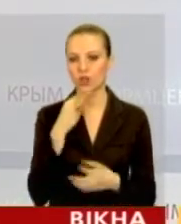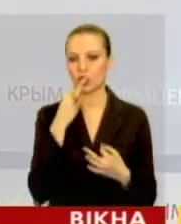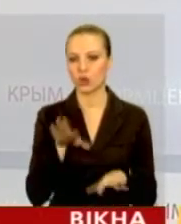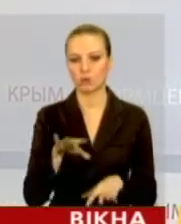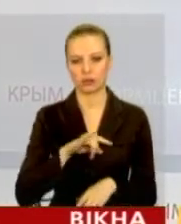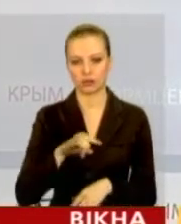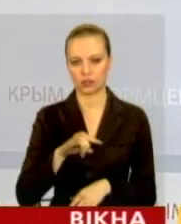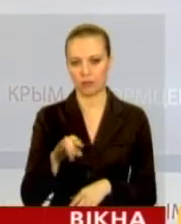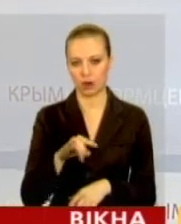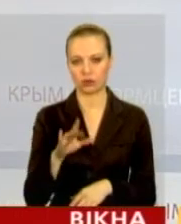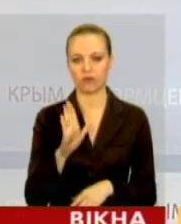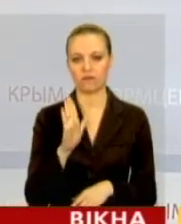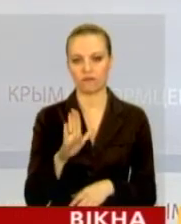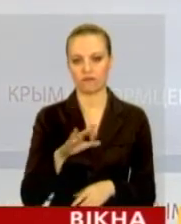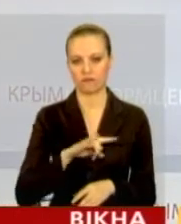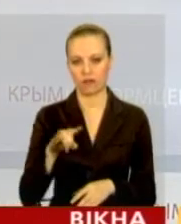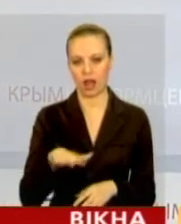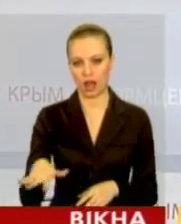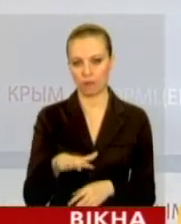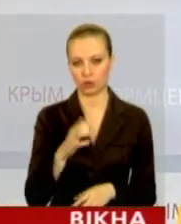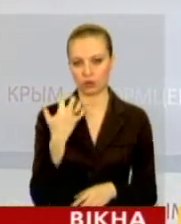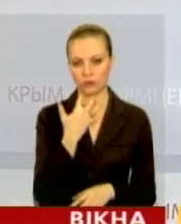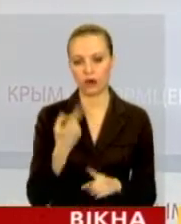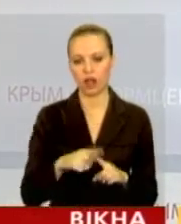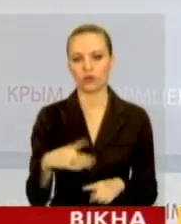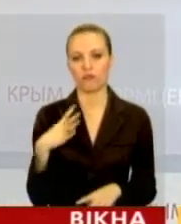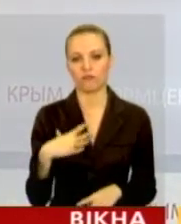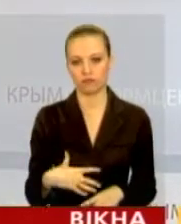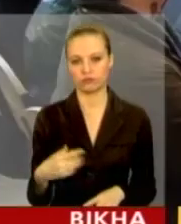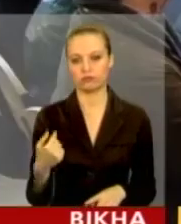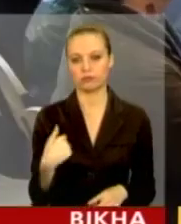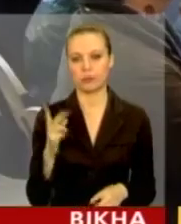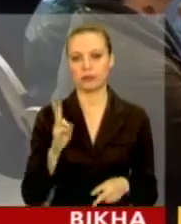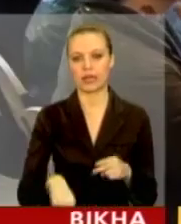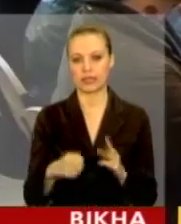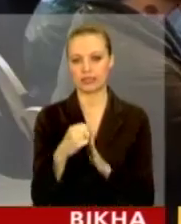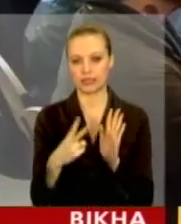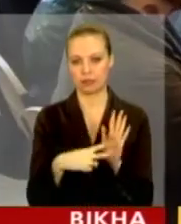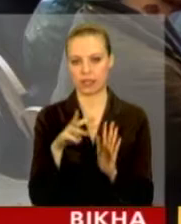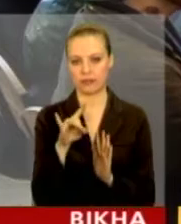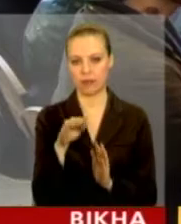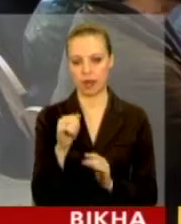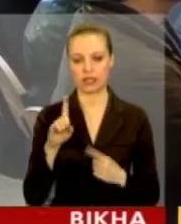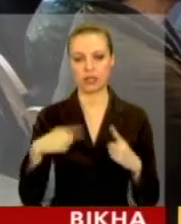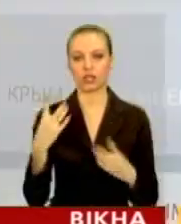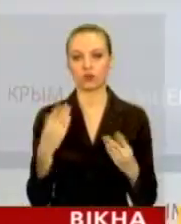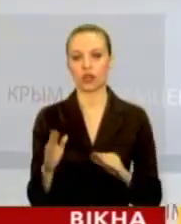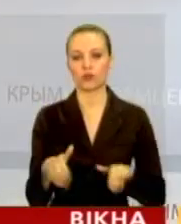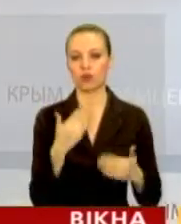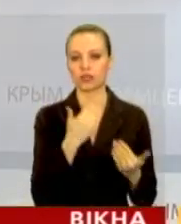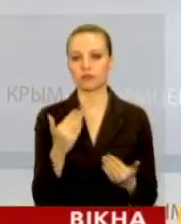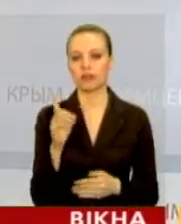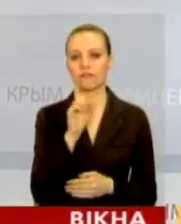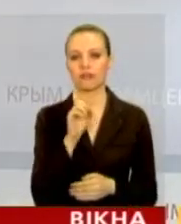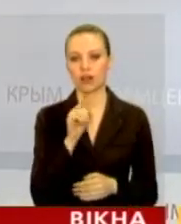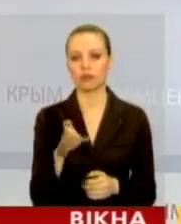типів самолетів в аеропорту Сімферополя. Це вынужденная мера, вона прекратиться 17 марта, на следующий день після референдуму. Временна